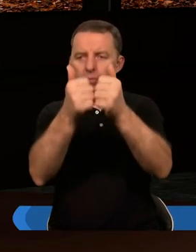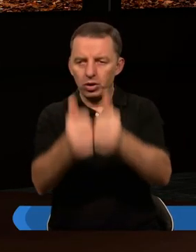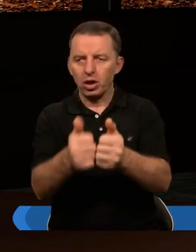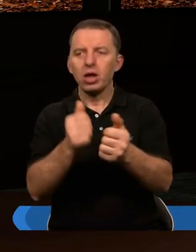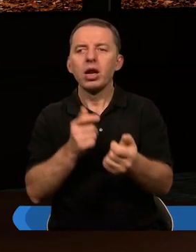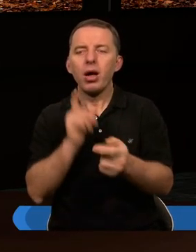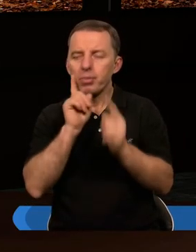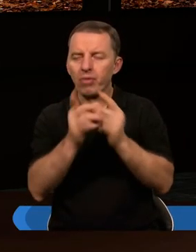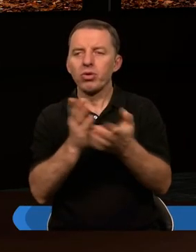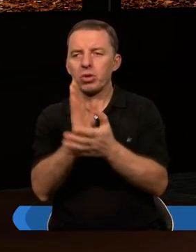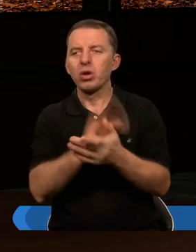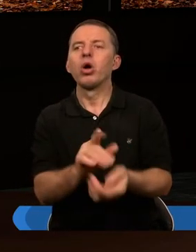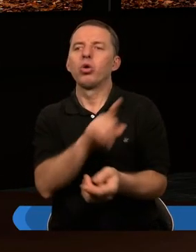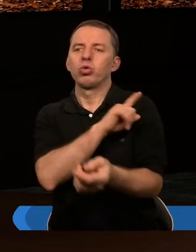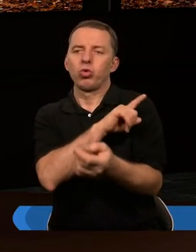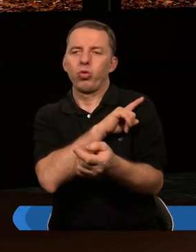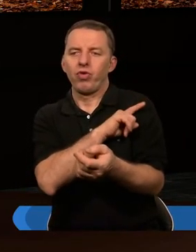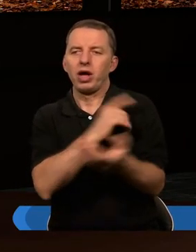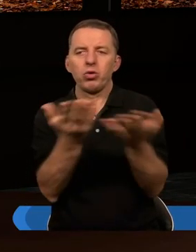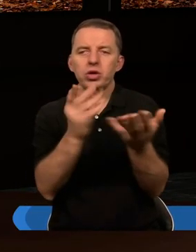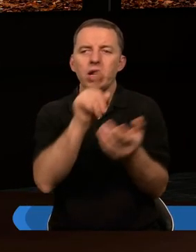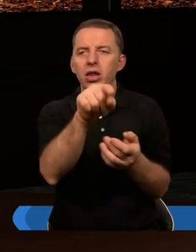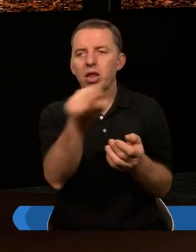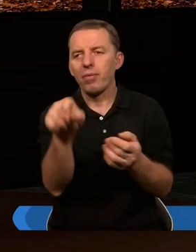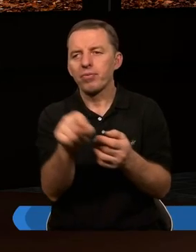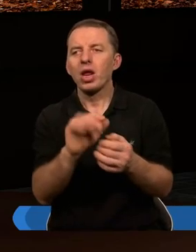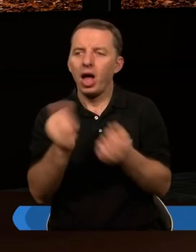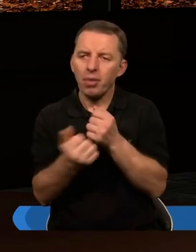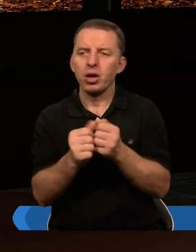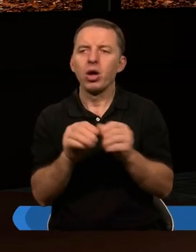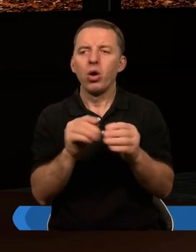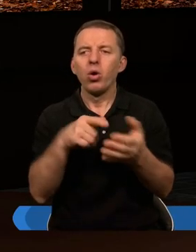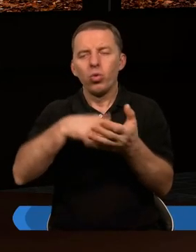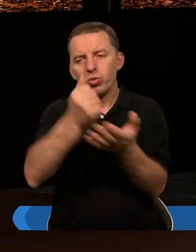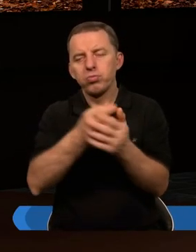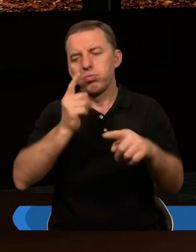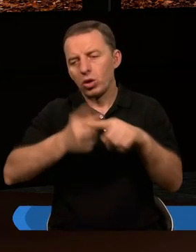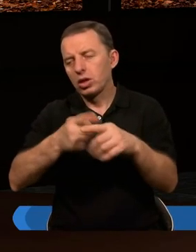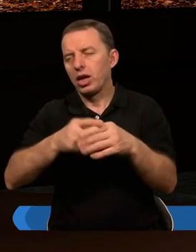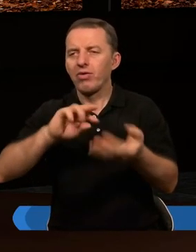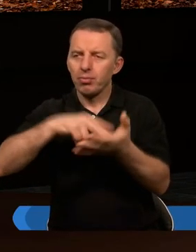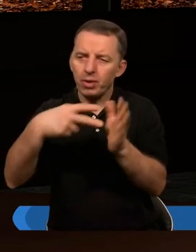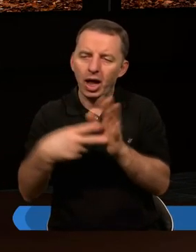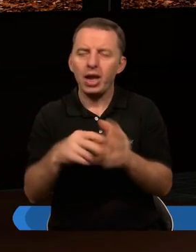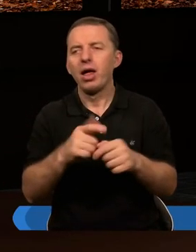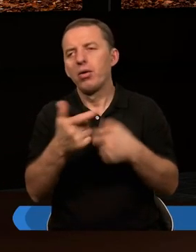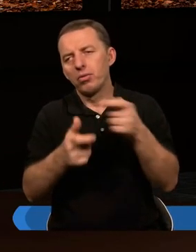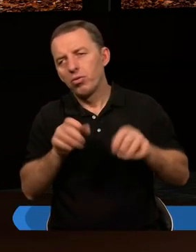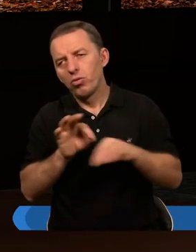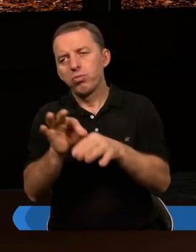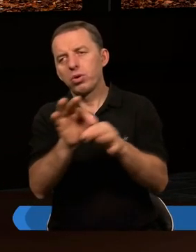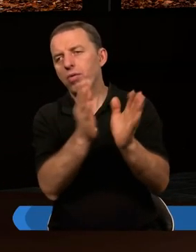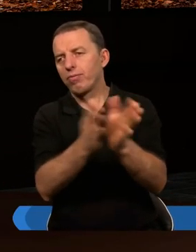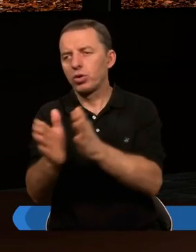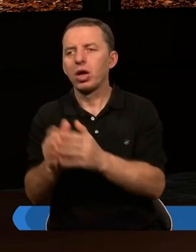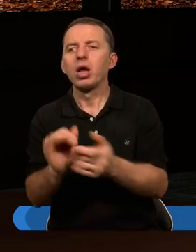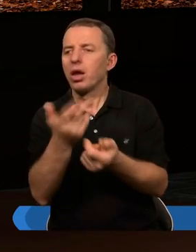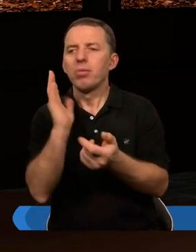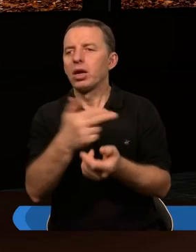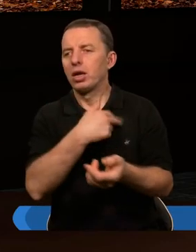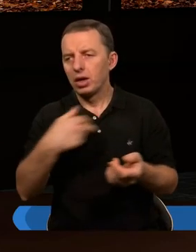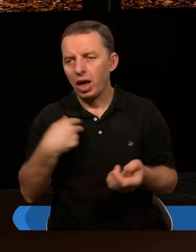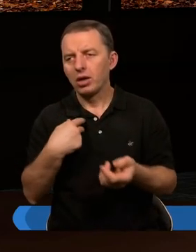naprawdę przez Boga, którzy czuwają gdzieś tam nad ustanowieniami jakimiś, które nie będą